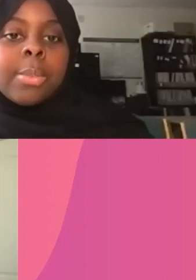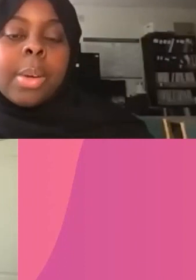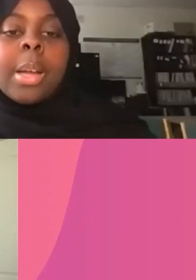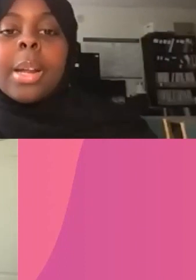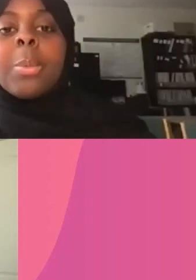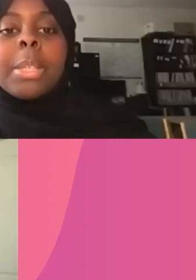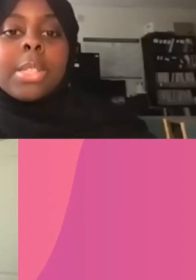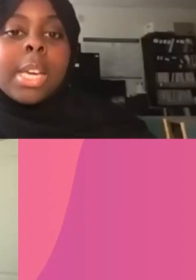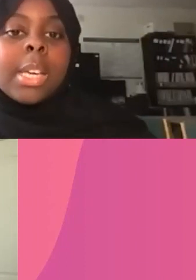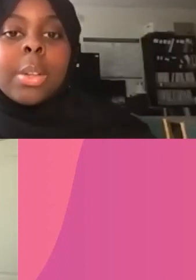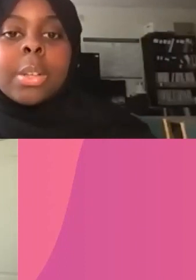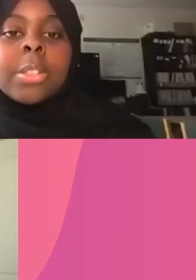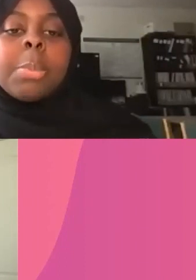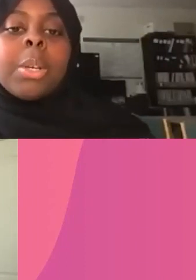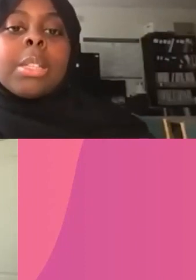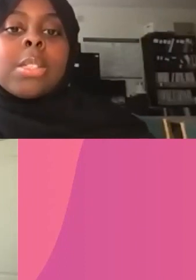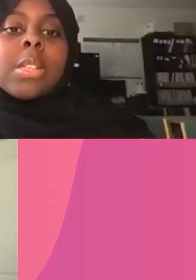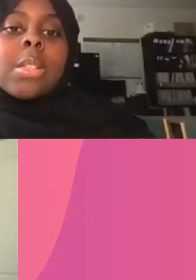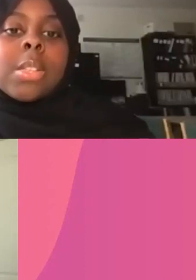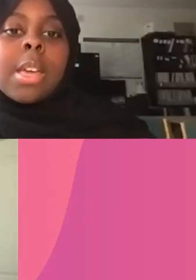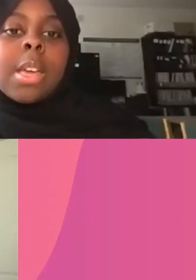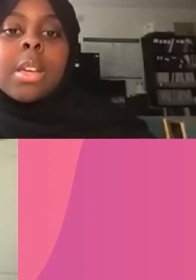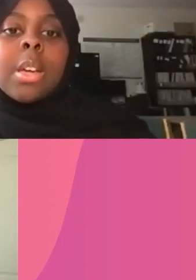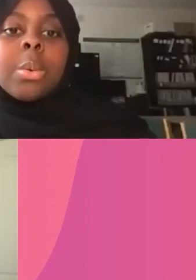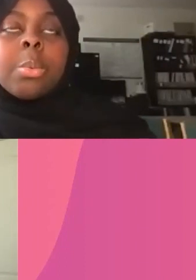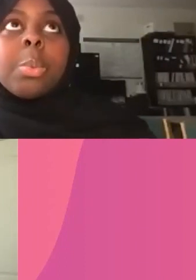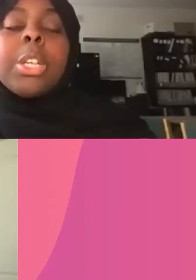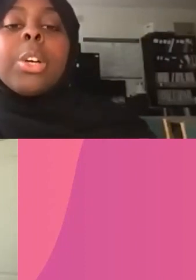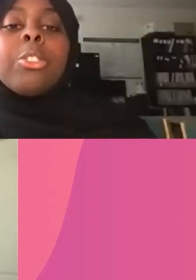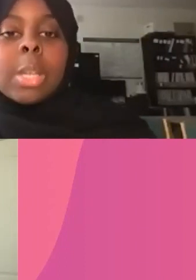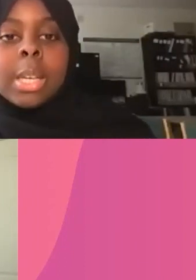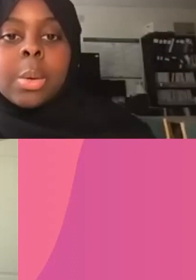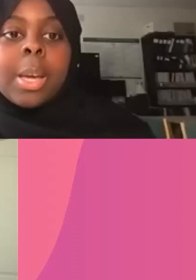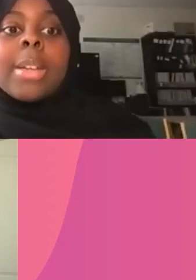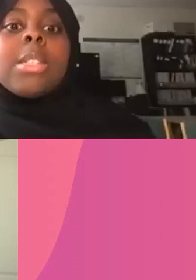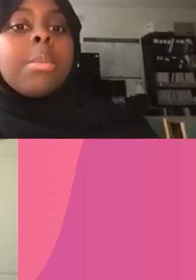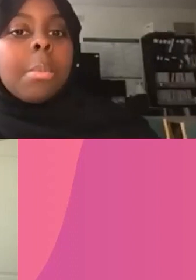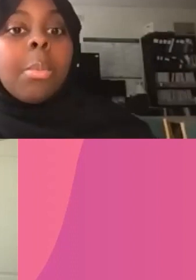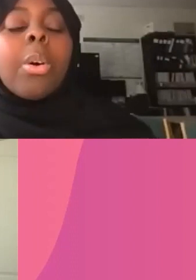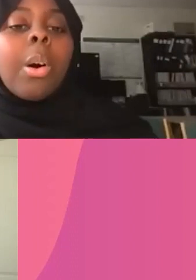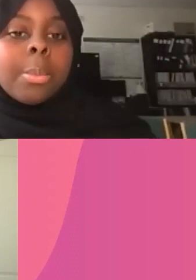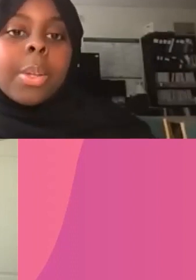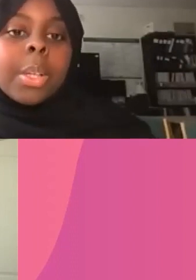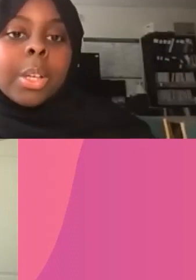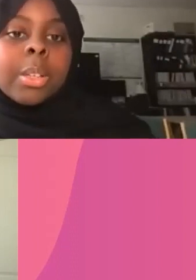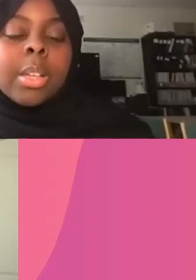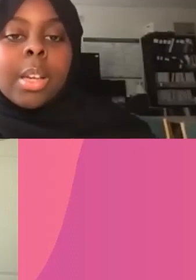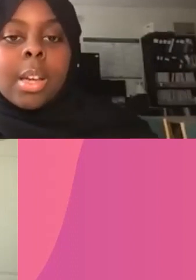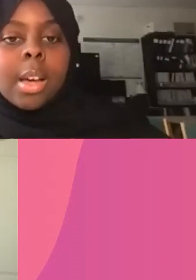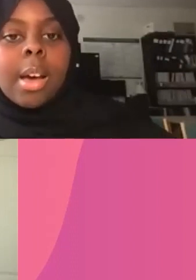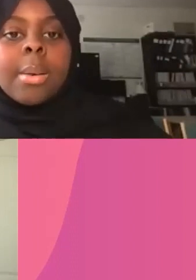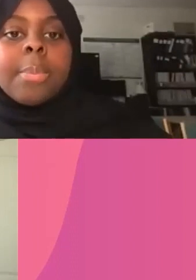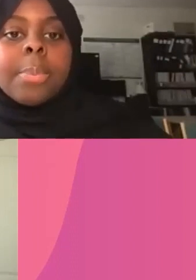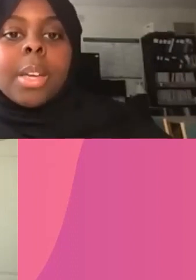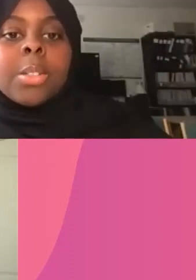fassent confiance et qu'ils ne pensent pas que leur vécu et leurs données seraient exploitées et regurgitées